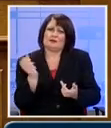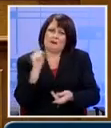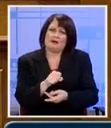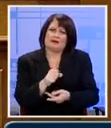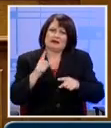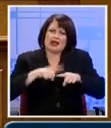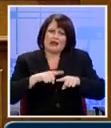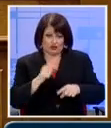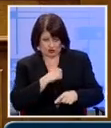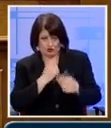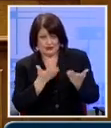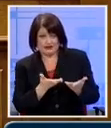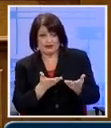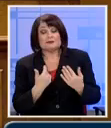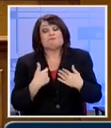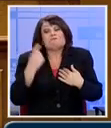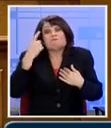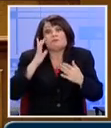αυτό? Δεν το ξέρω.